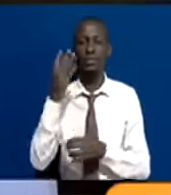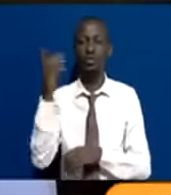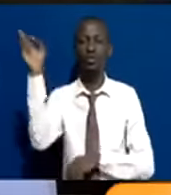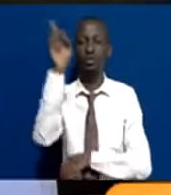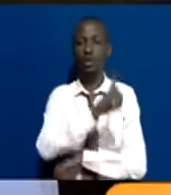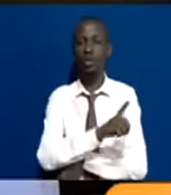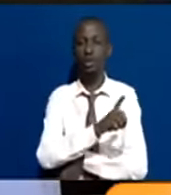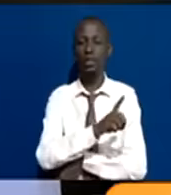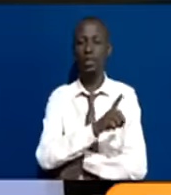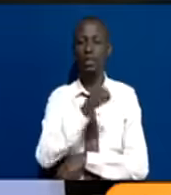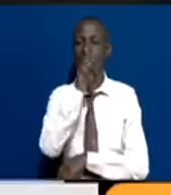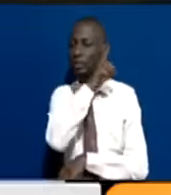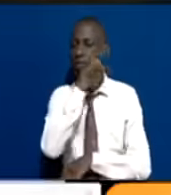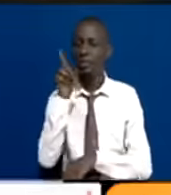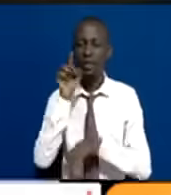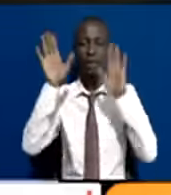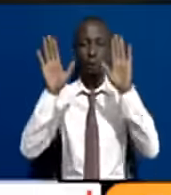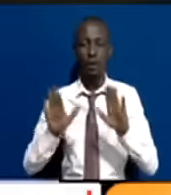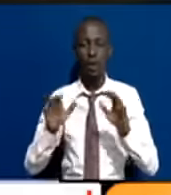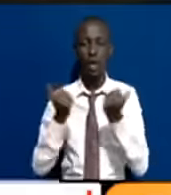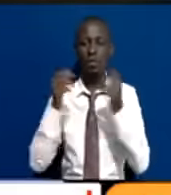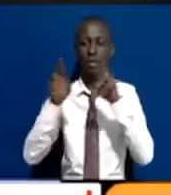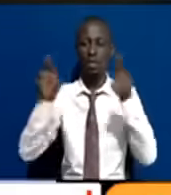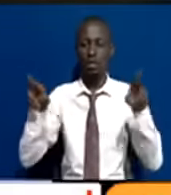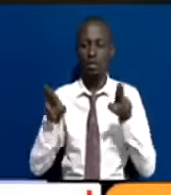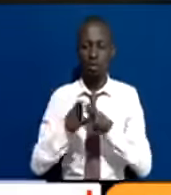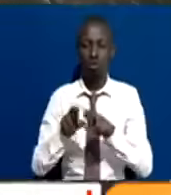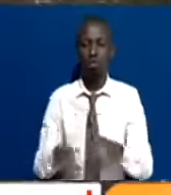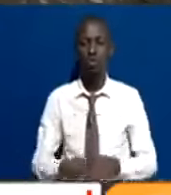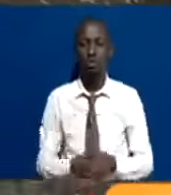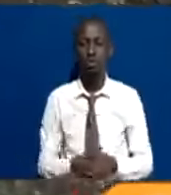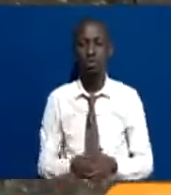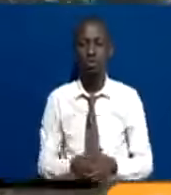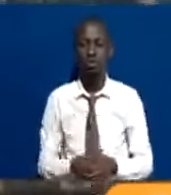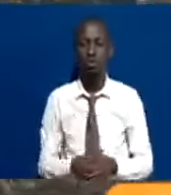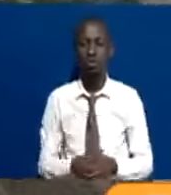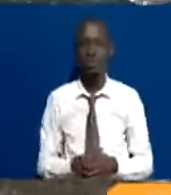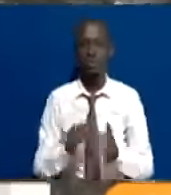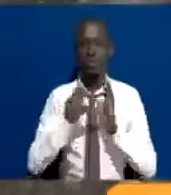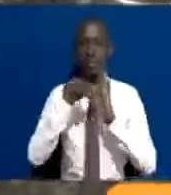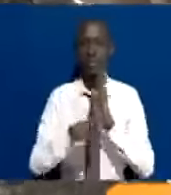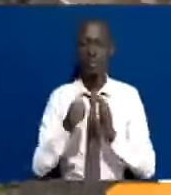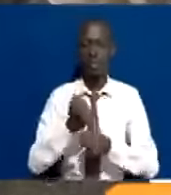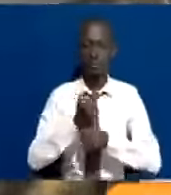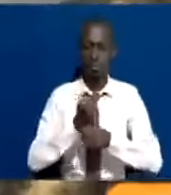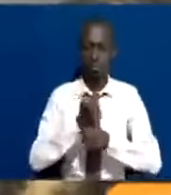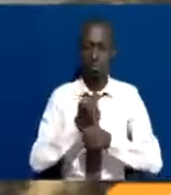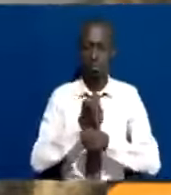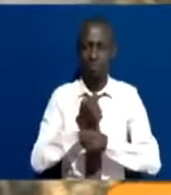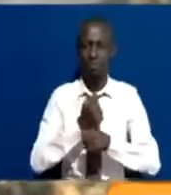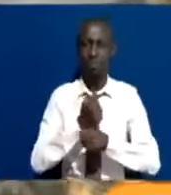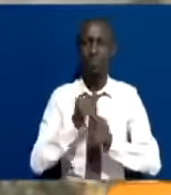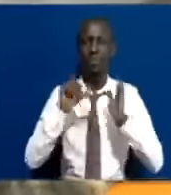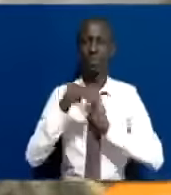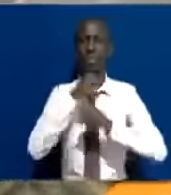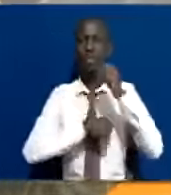ambayo ni muhimu kuifanya chumbani ili kuhifadhi virutubisho vyake. Kinachofuata ni kuisiaga. Kisha hatua muhimu